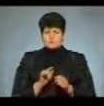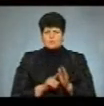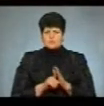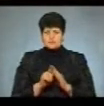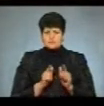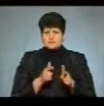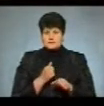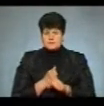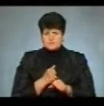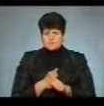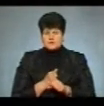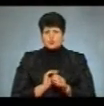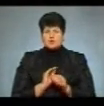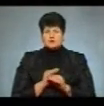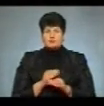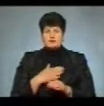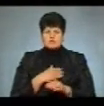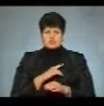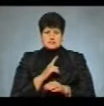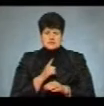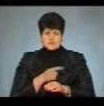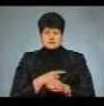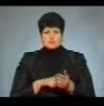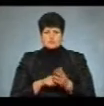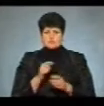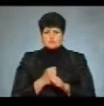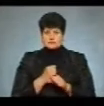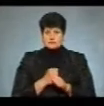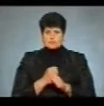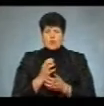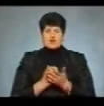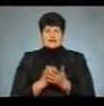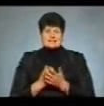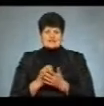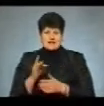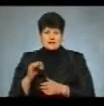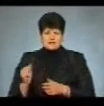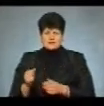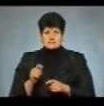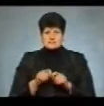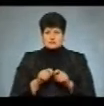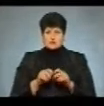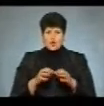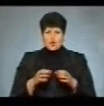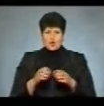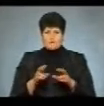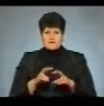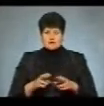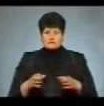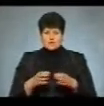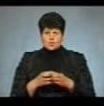заступаємо також, додаткові наші сили і засоби заступають по резервах, це слідчо-оперативні групи,